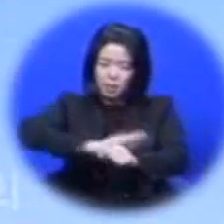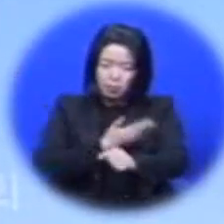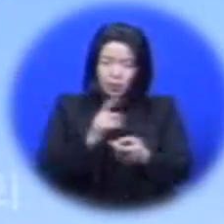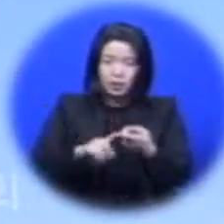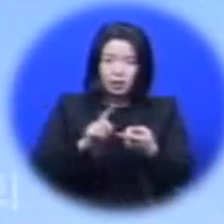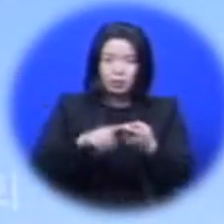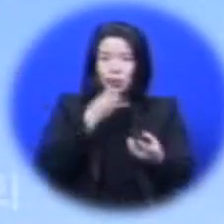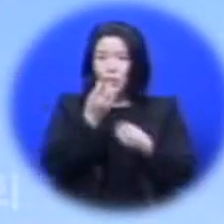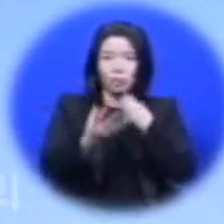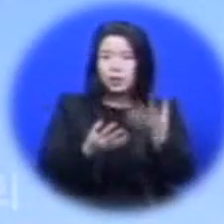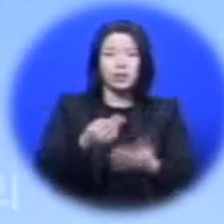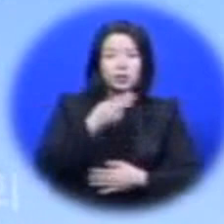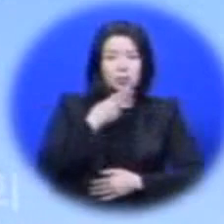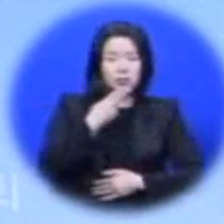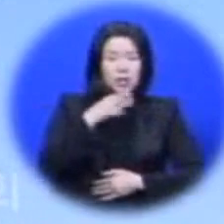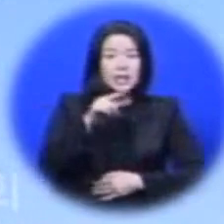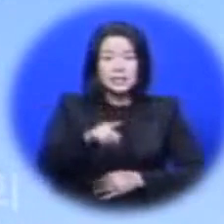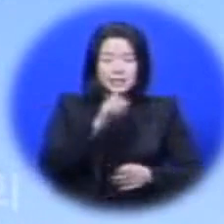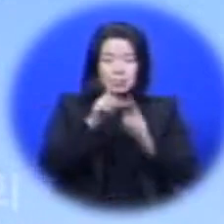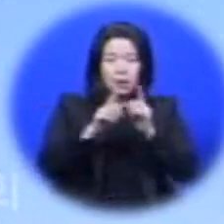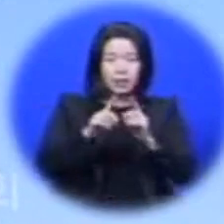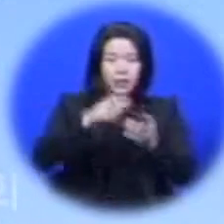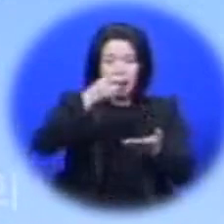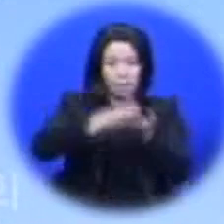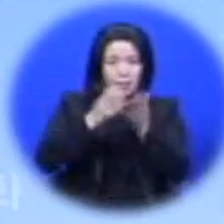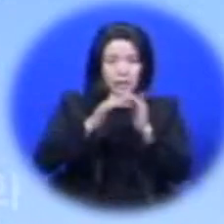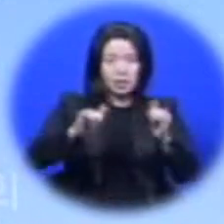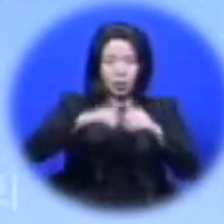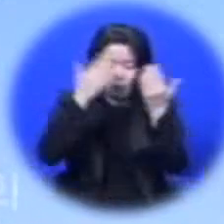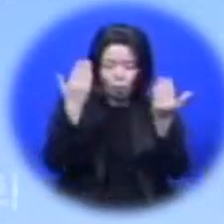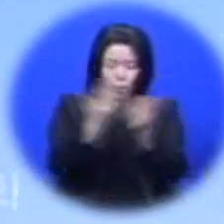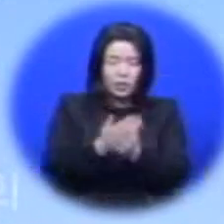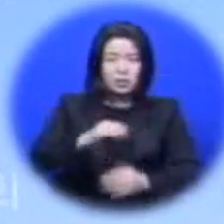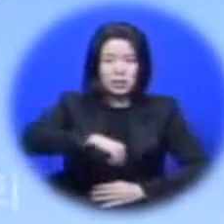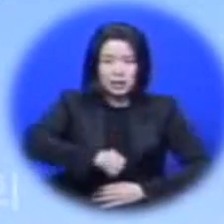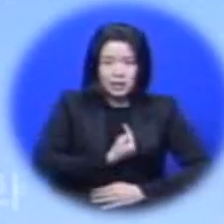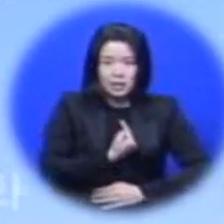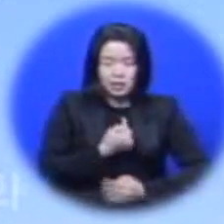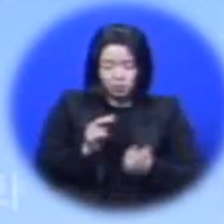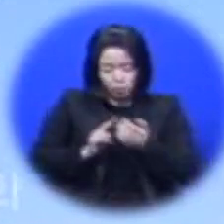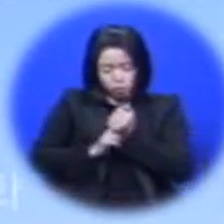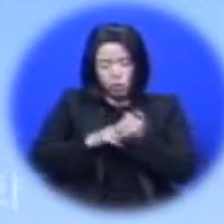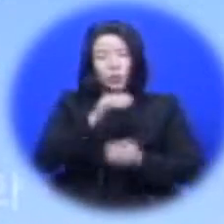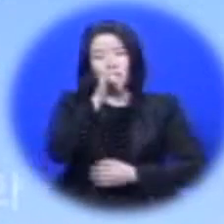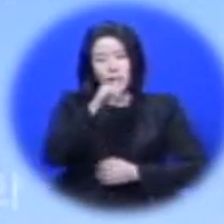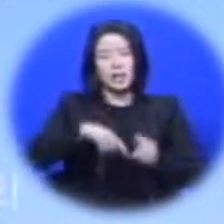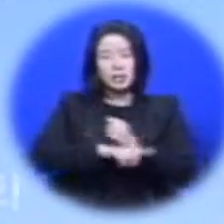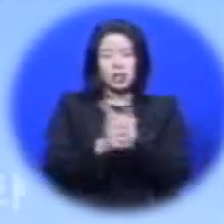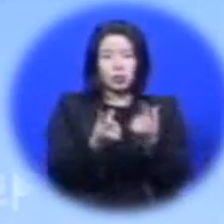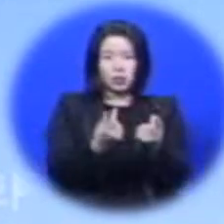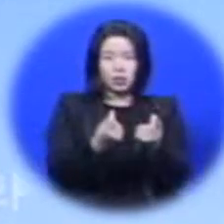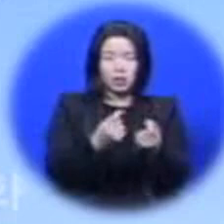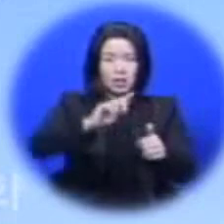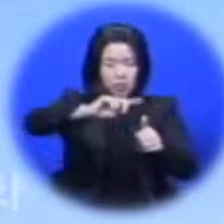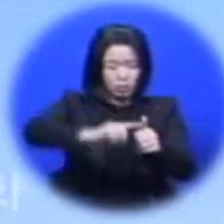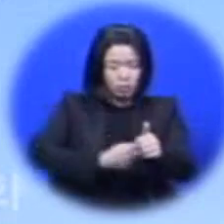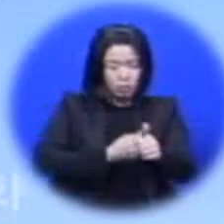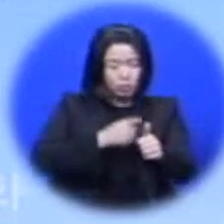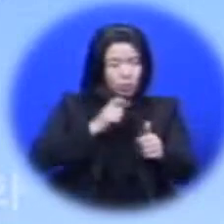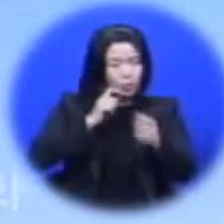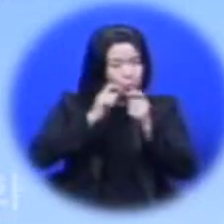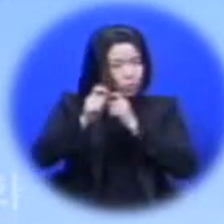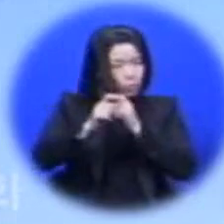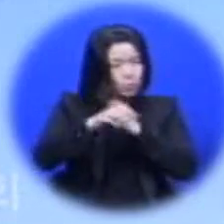나옵니다. 그 말은 바리새인은 완전히 자기를 숨기고 있는 거예요. 스스로도 속고 있는지도